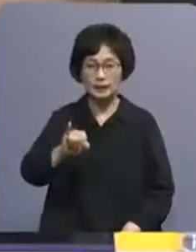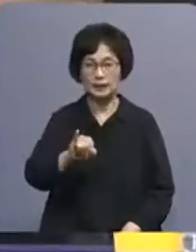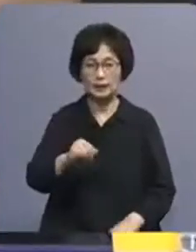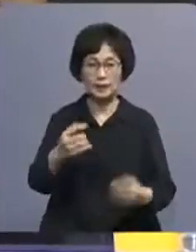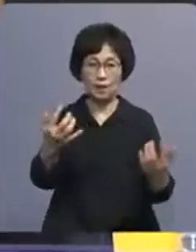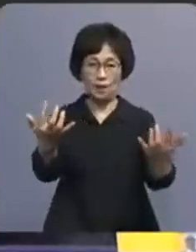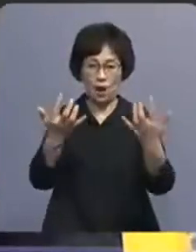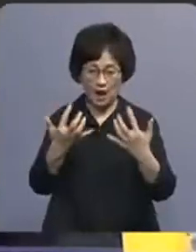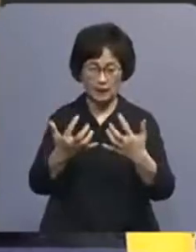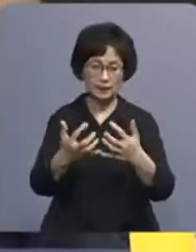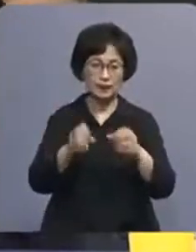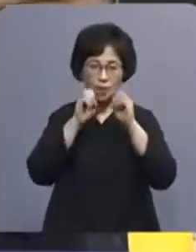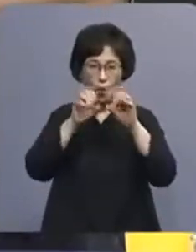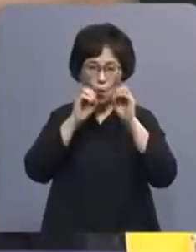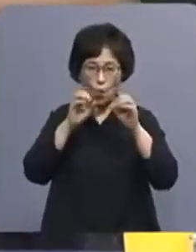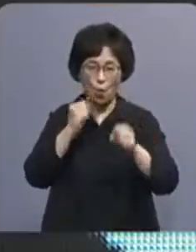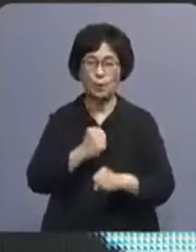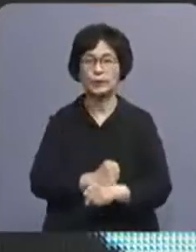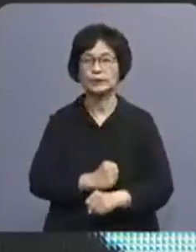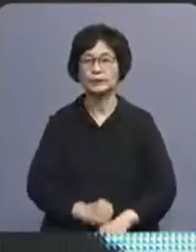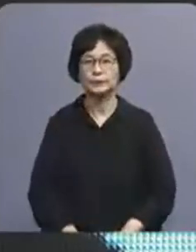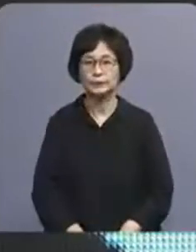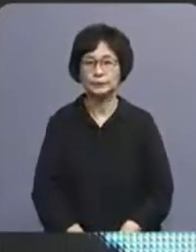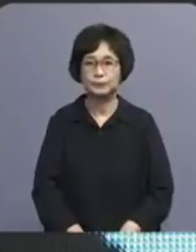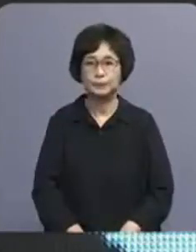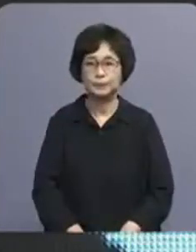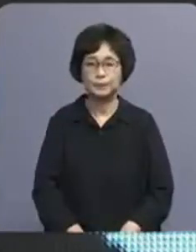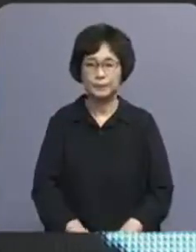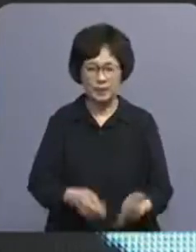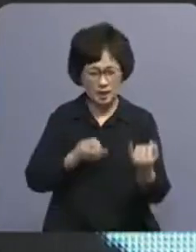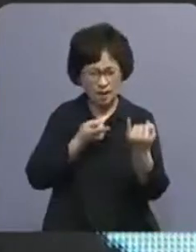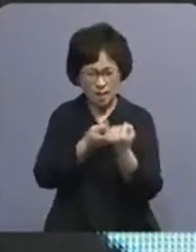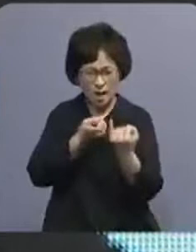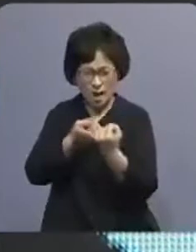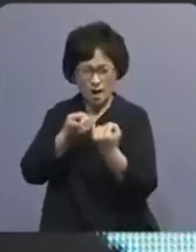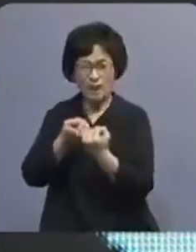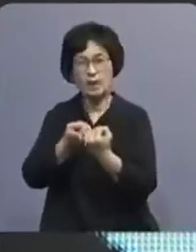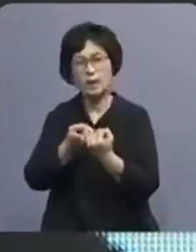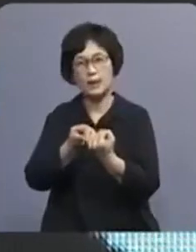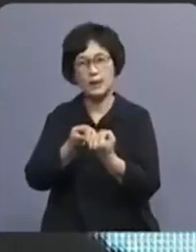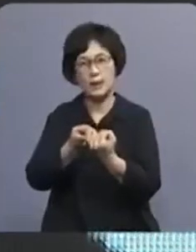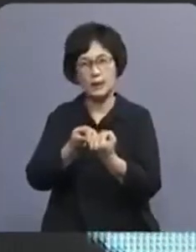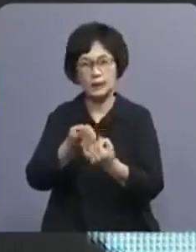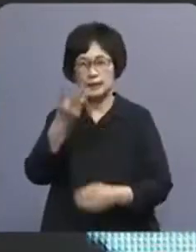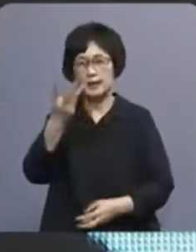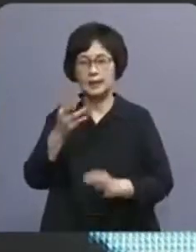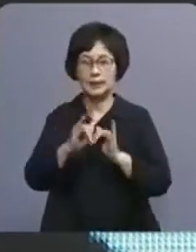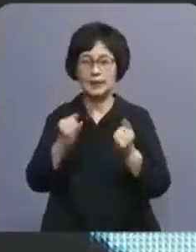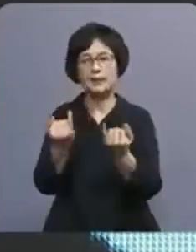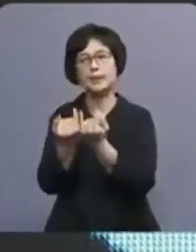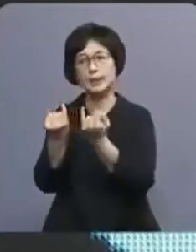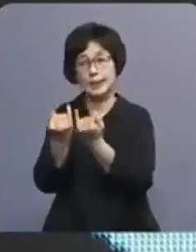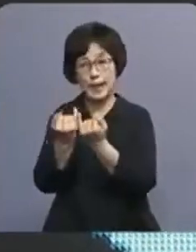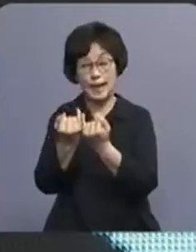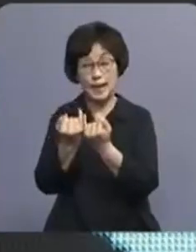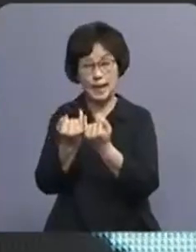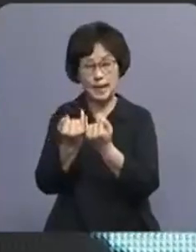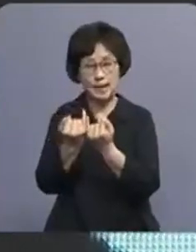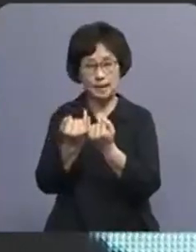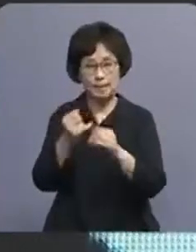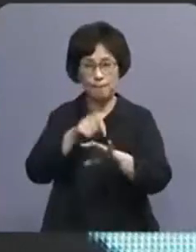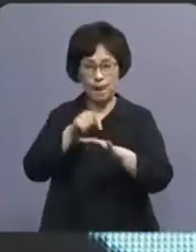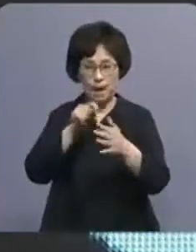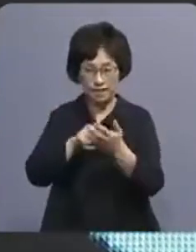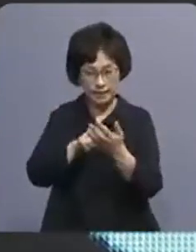행사로 홍보에 나섰습니다. 연쇄살인범을 둘러싼 세 명의 여자의